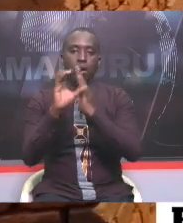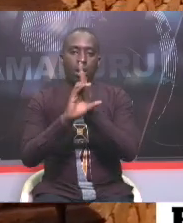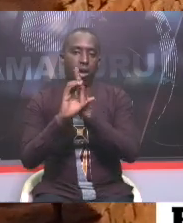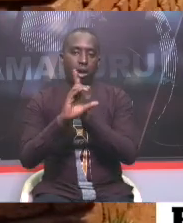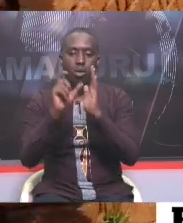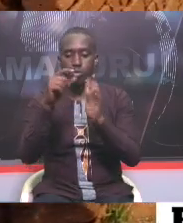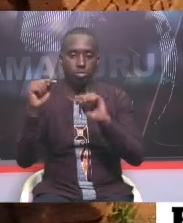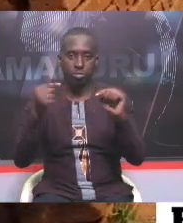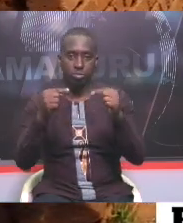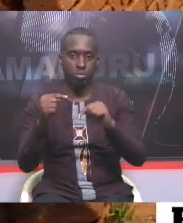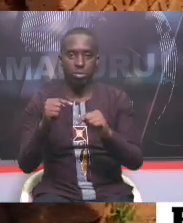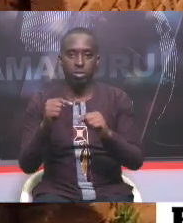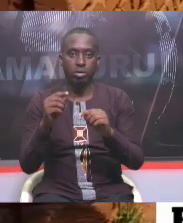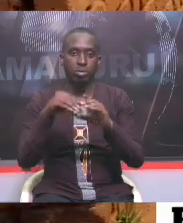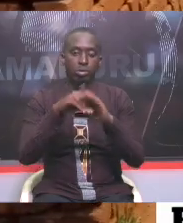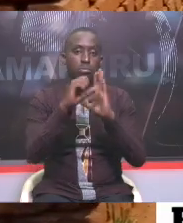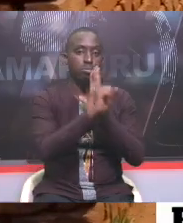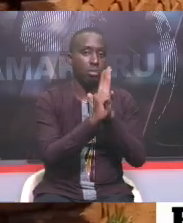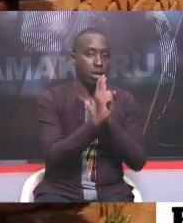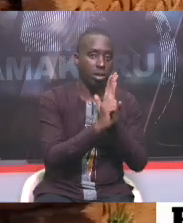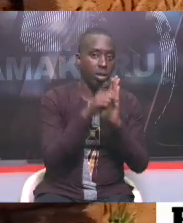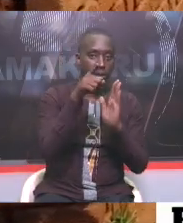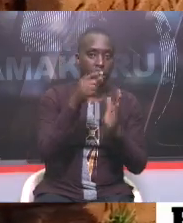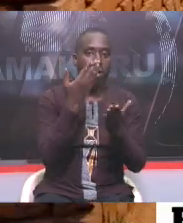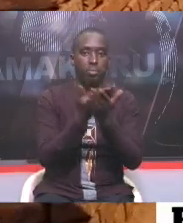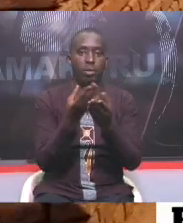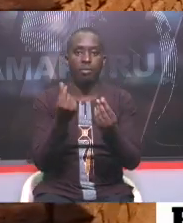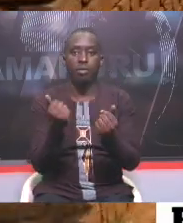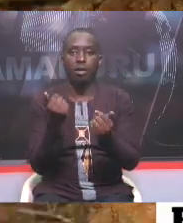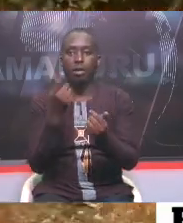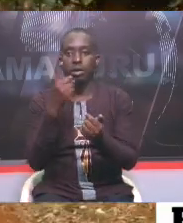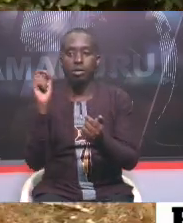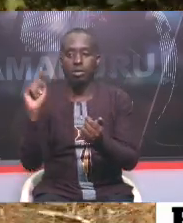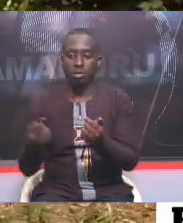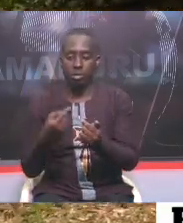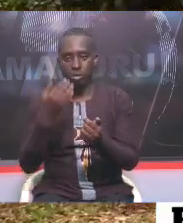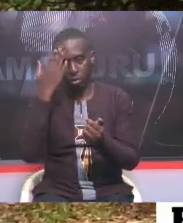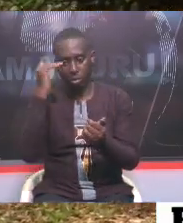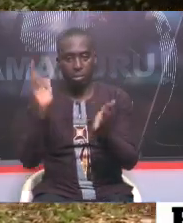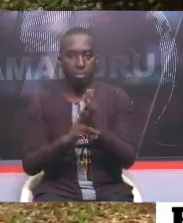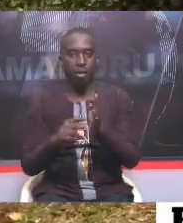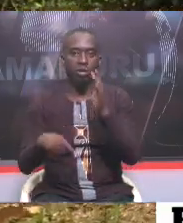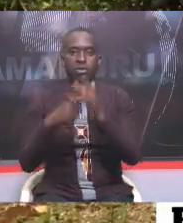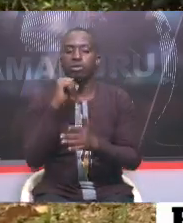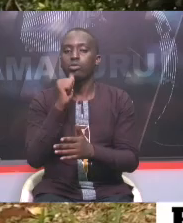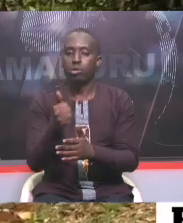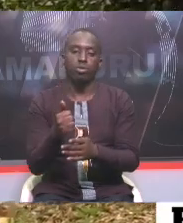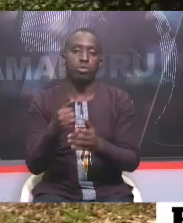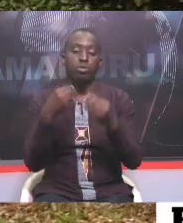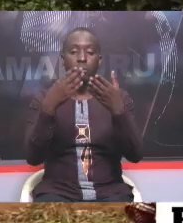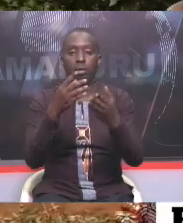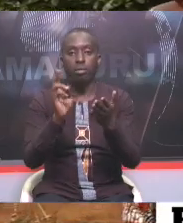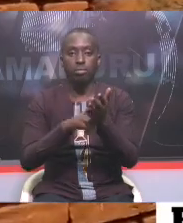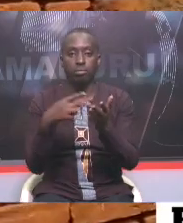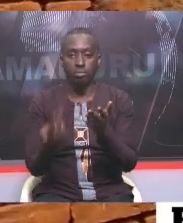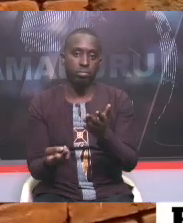uwo baburanaga kajurira ku rwego rw'abunzi b'umurenge nabo bakamwaka amafaranga 100,000 ngo bakunde banzure katsinze atayabahaye atsindwa urwo rubanza tugeze